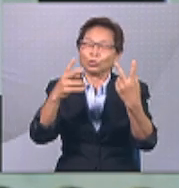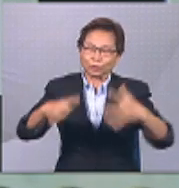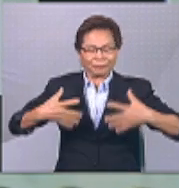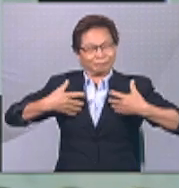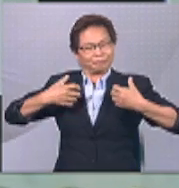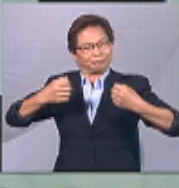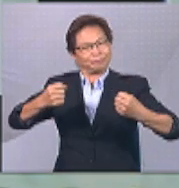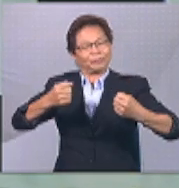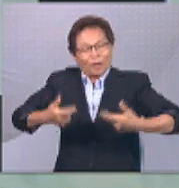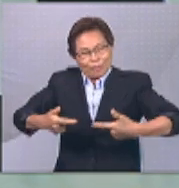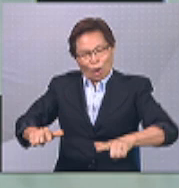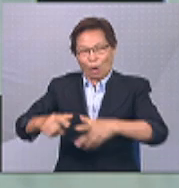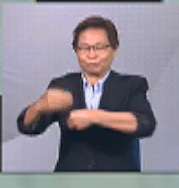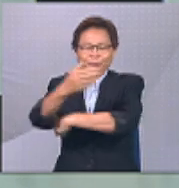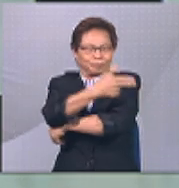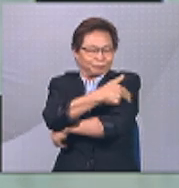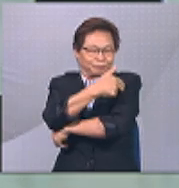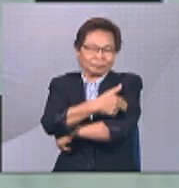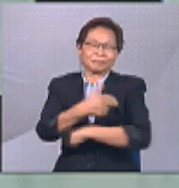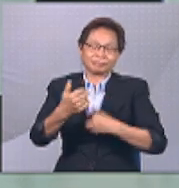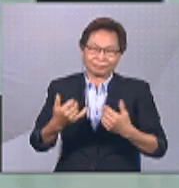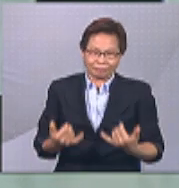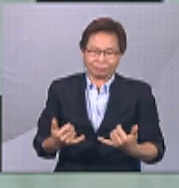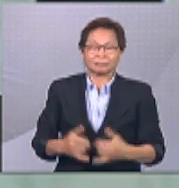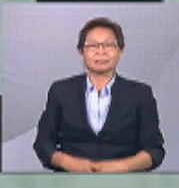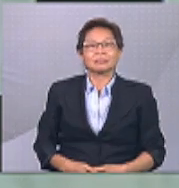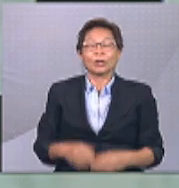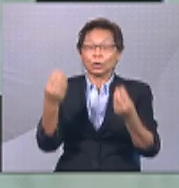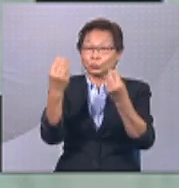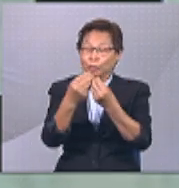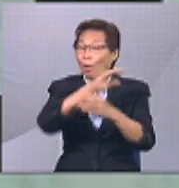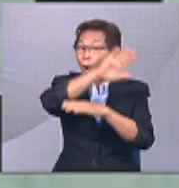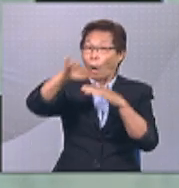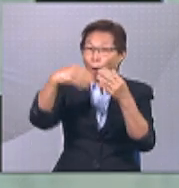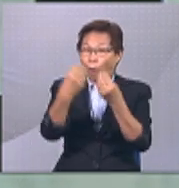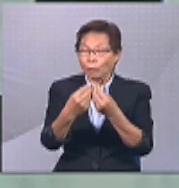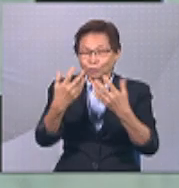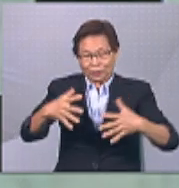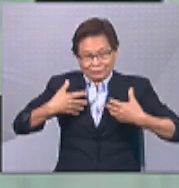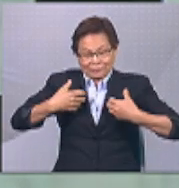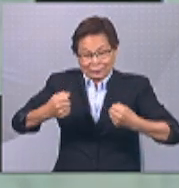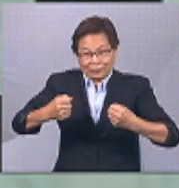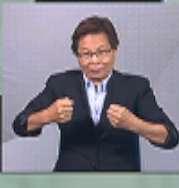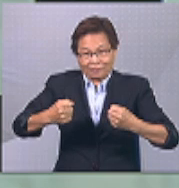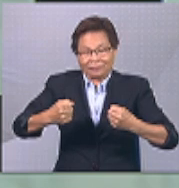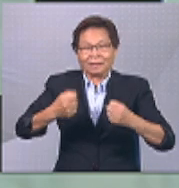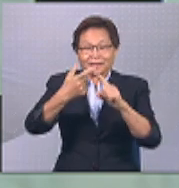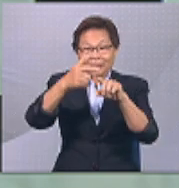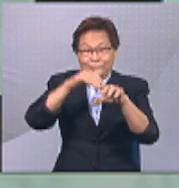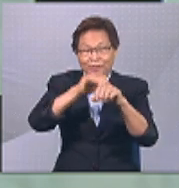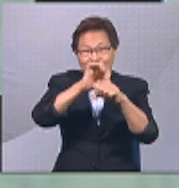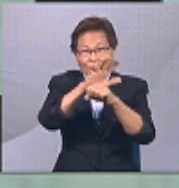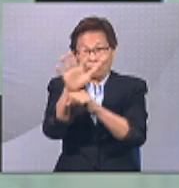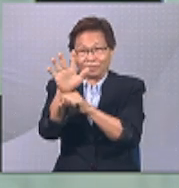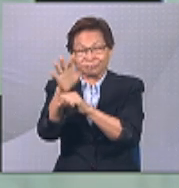dan dibenarkan discharge pada hari ini. Ini menjadikan jumlah kumulatif kes yang pulih sepenuhnya daripada jangkitan